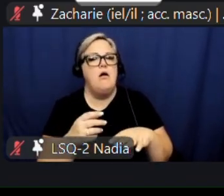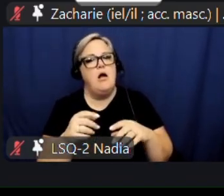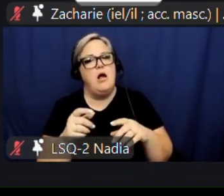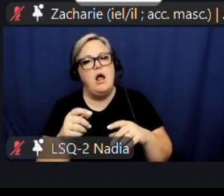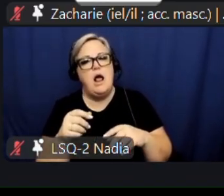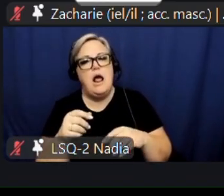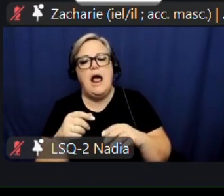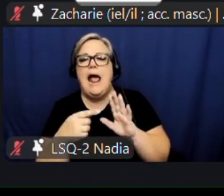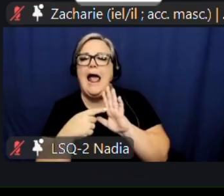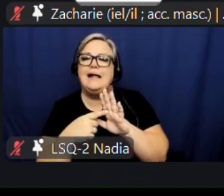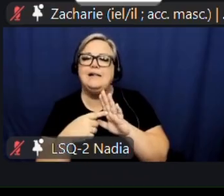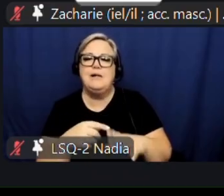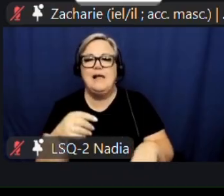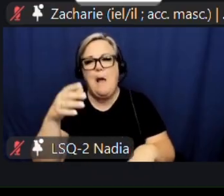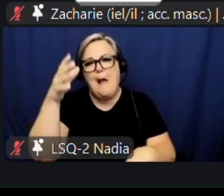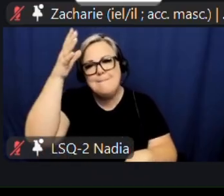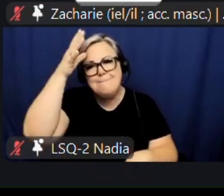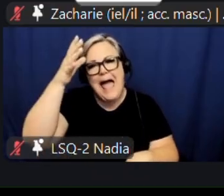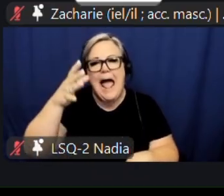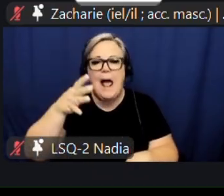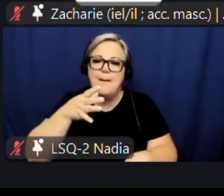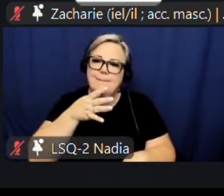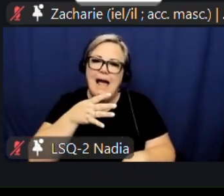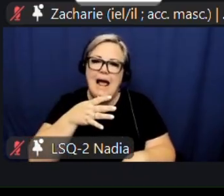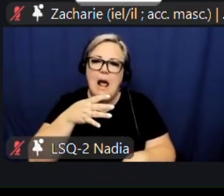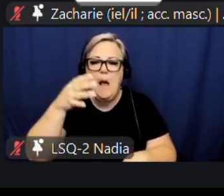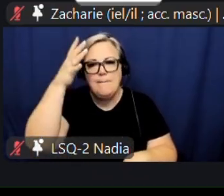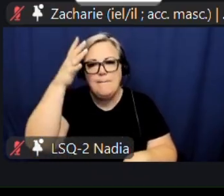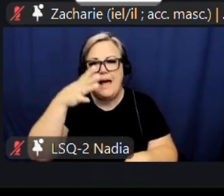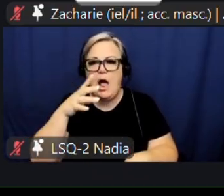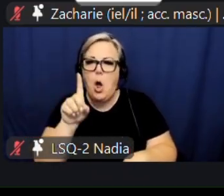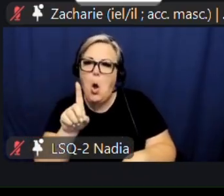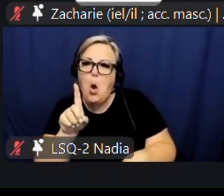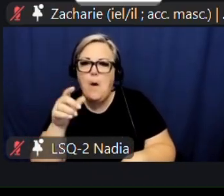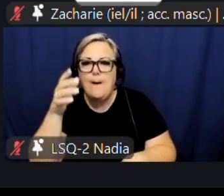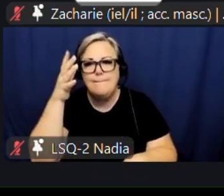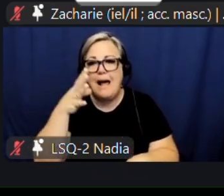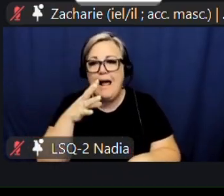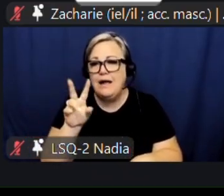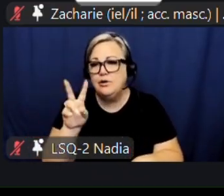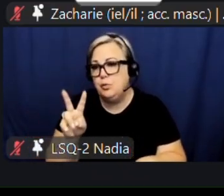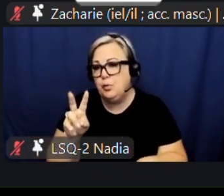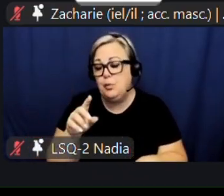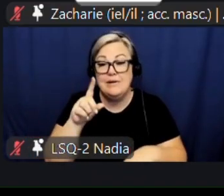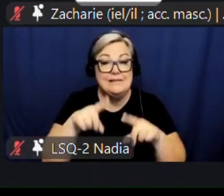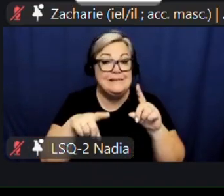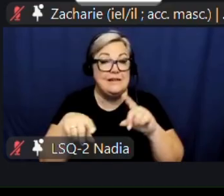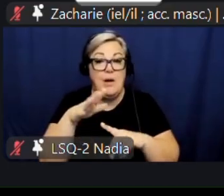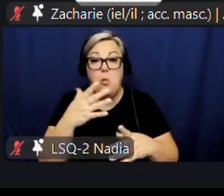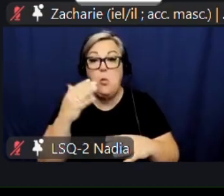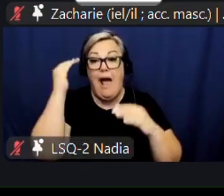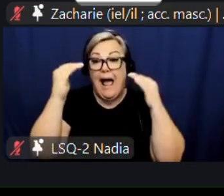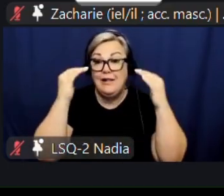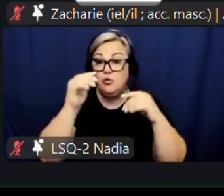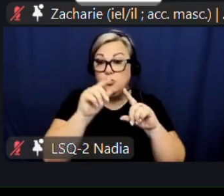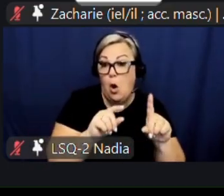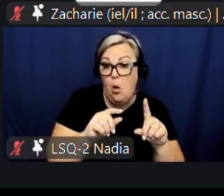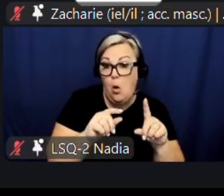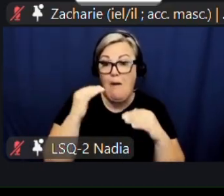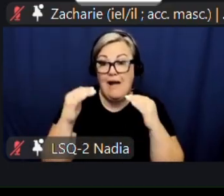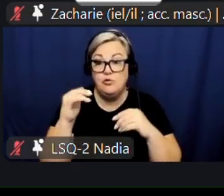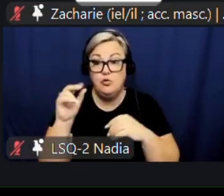inclusifs. Donc, au lieu, par exemple, de dire mère et père, on dit parent 1, parent 2, ou dépendamment de la situation, adulte 1, adulte 2, des choses comme